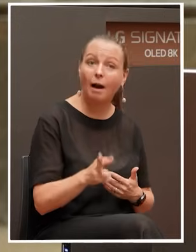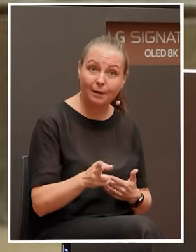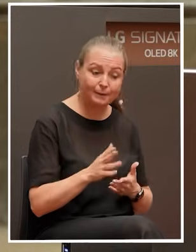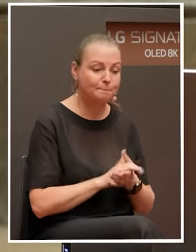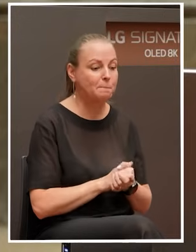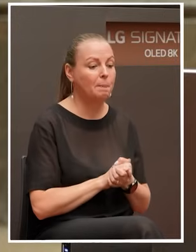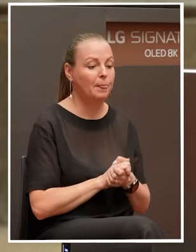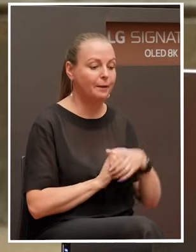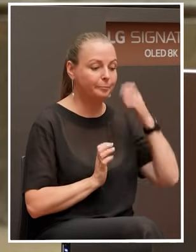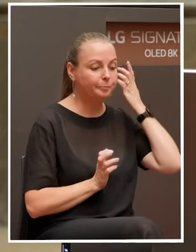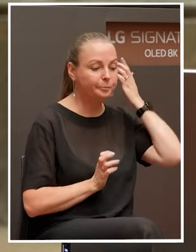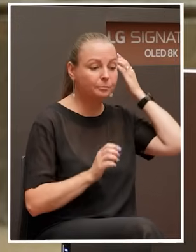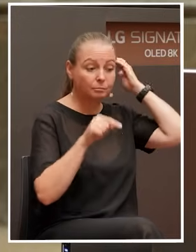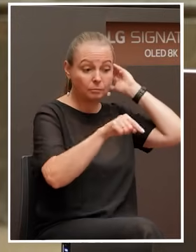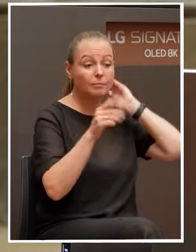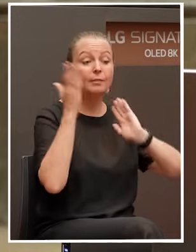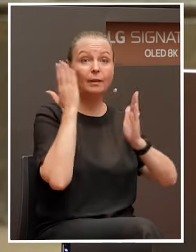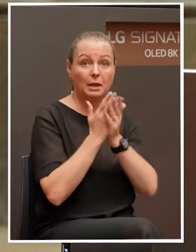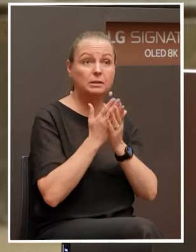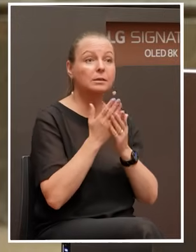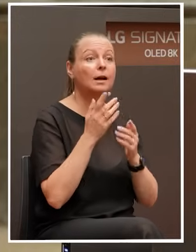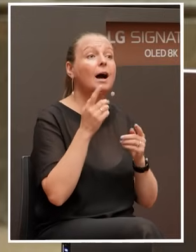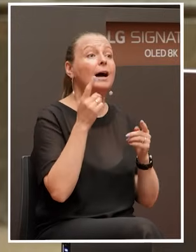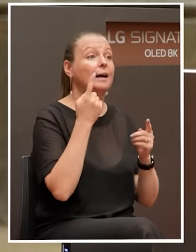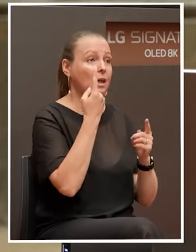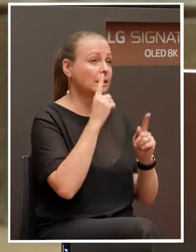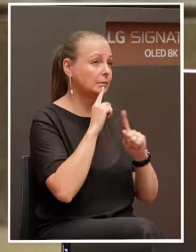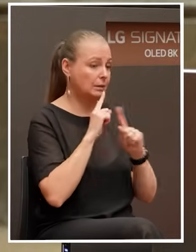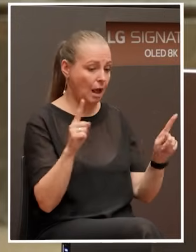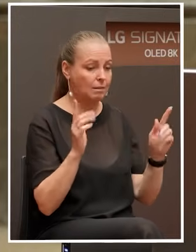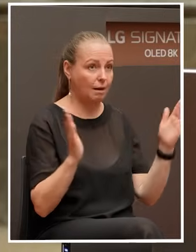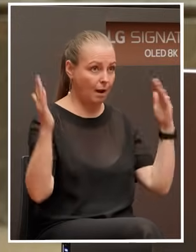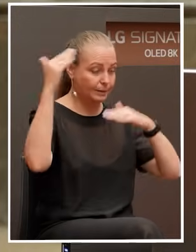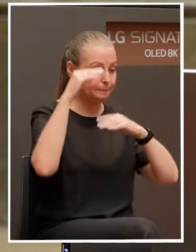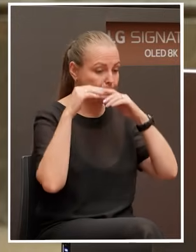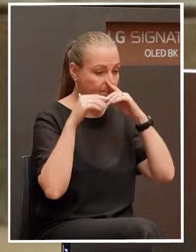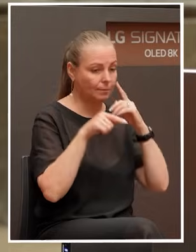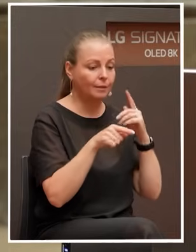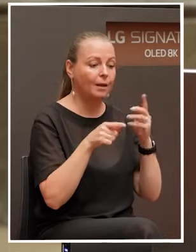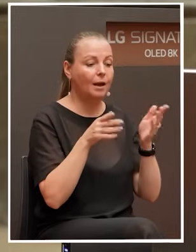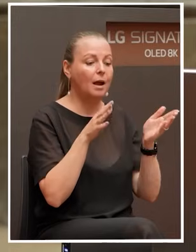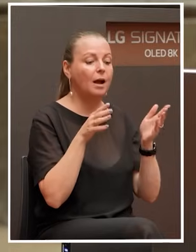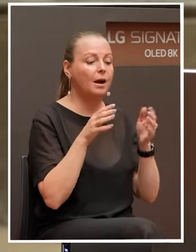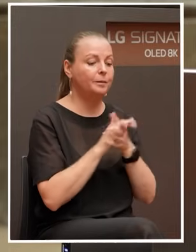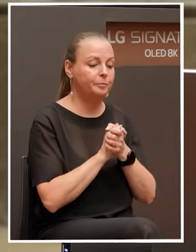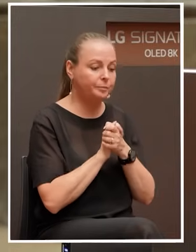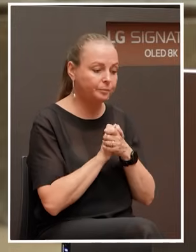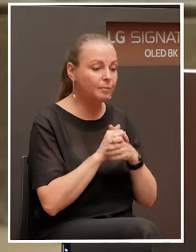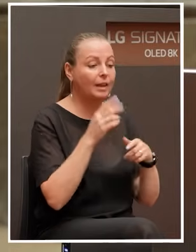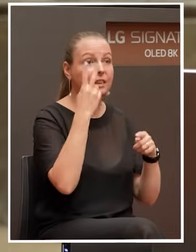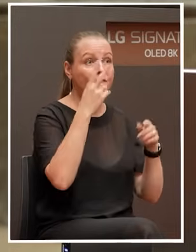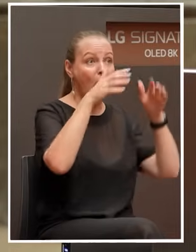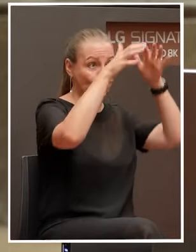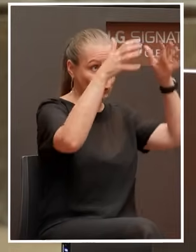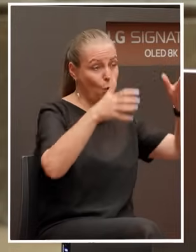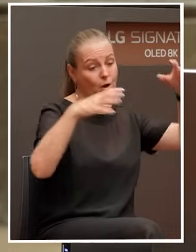новеллу. В ней есть одна странная картинка. Они, в общем, как вы понимаете, варьируют пару мотивов. Да? Вот 2 стога,